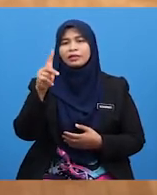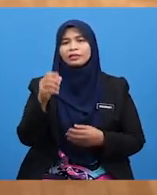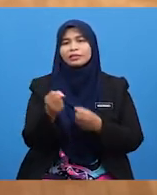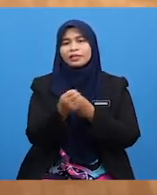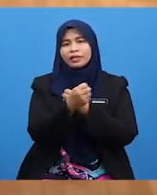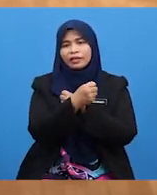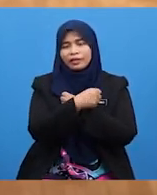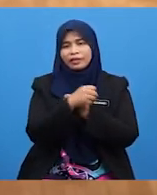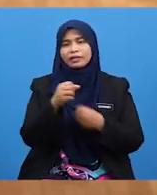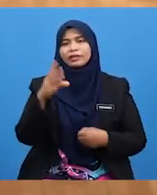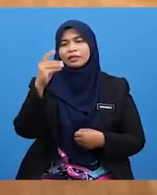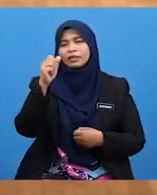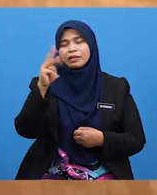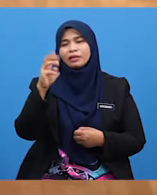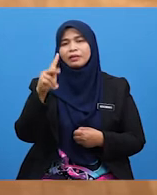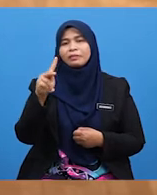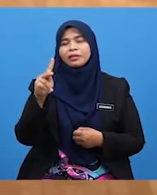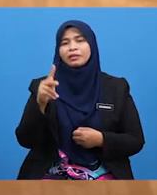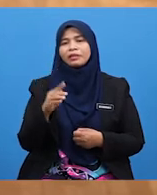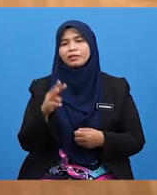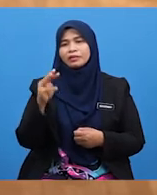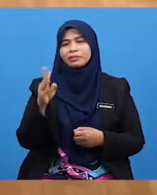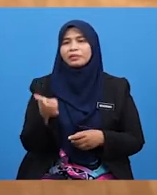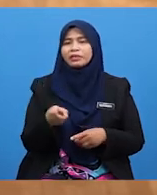Sayang Dama Mudik ke Hulu.